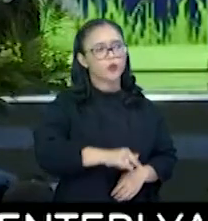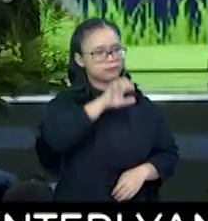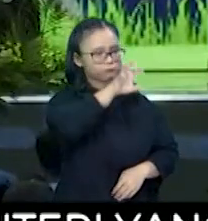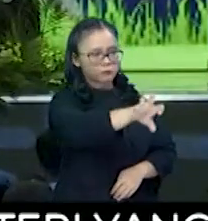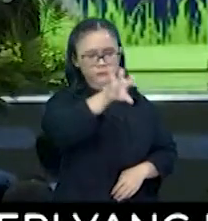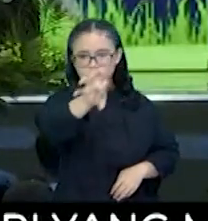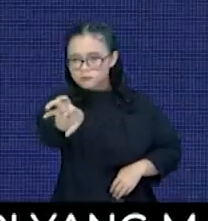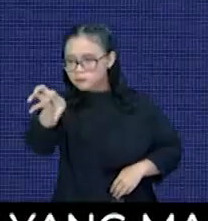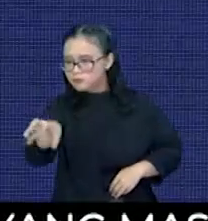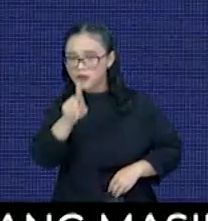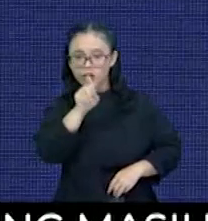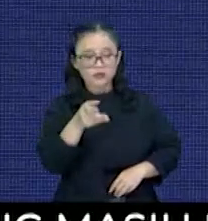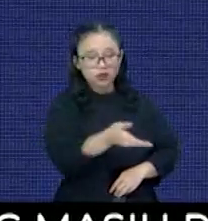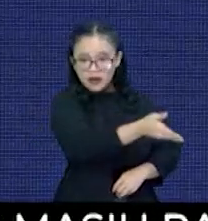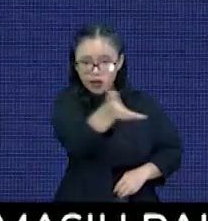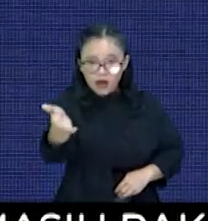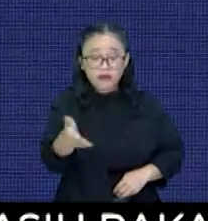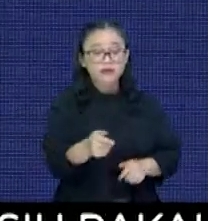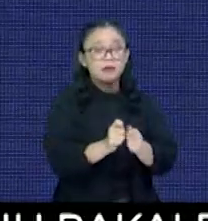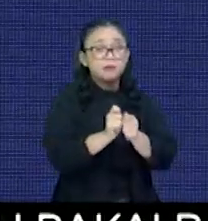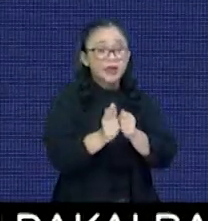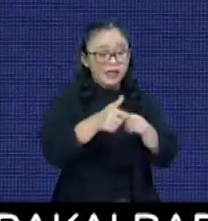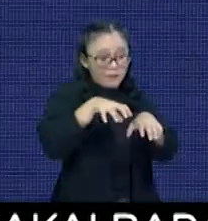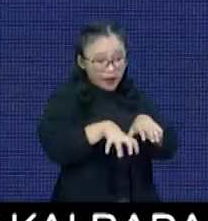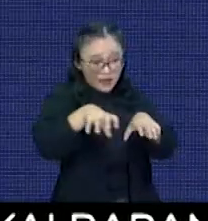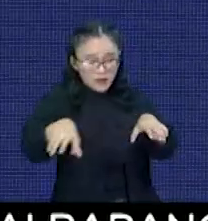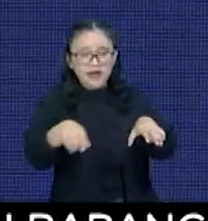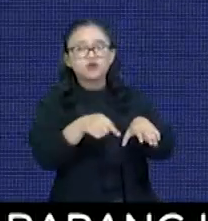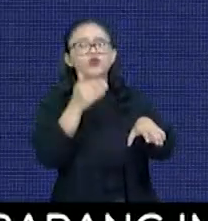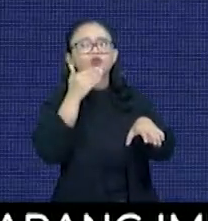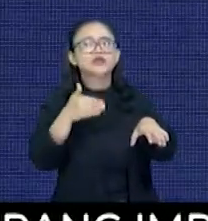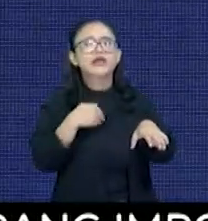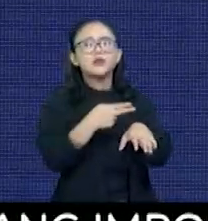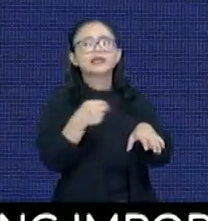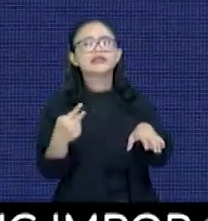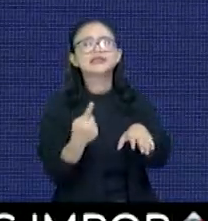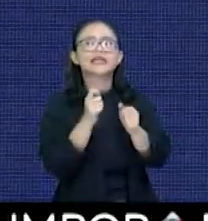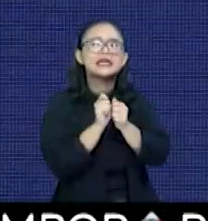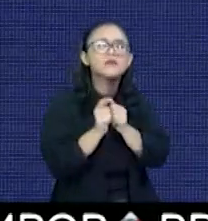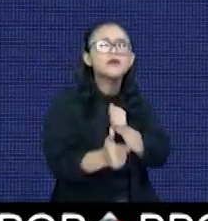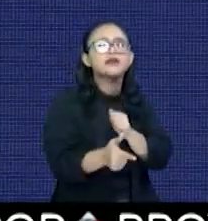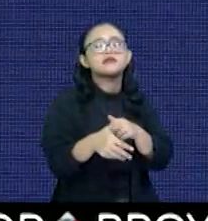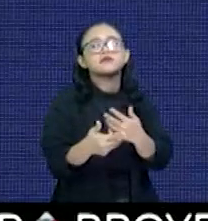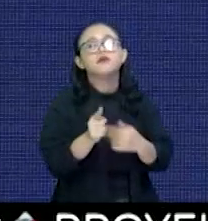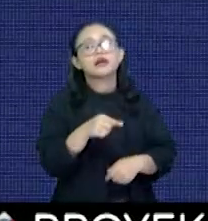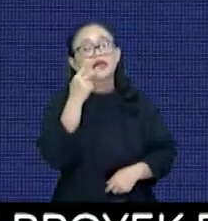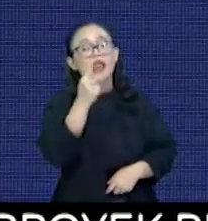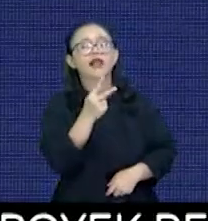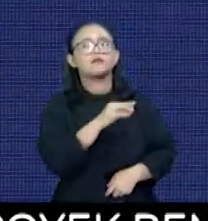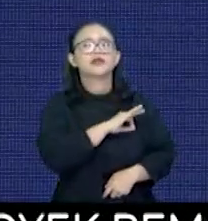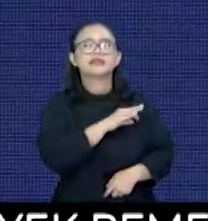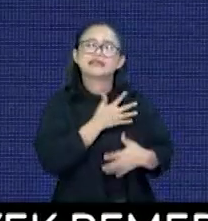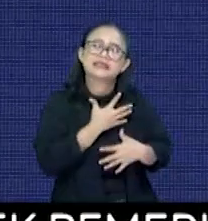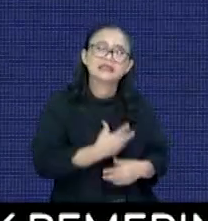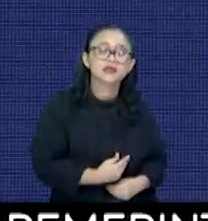BUMN harusnya menggunakan anggaran untuk membeli barang produksi dalam negeri presiden mengaku sedih melihat pembelian